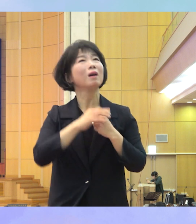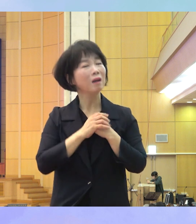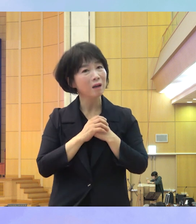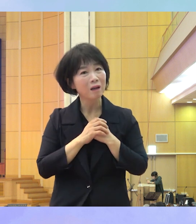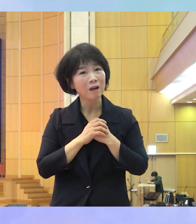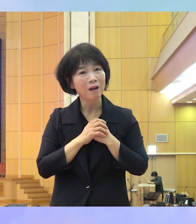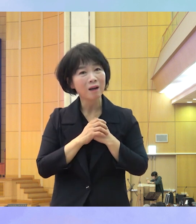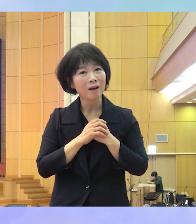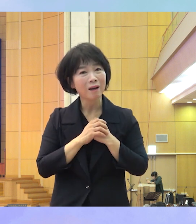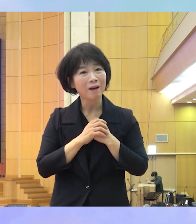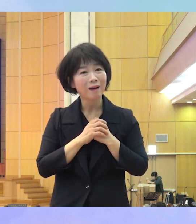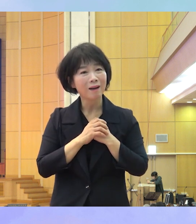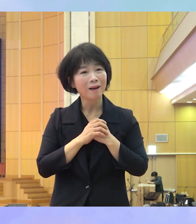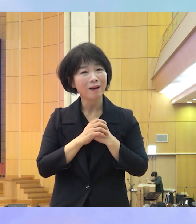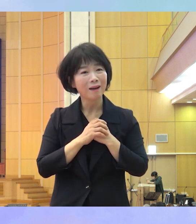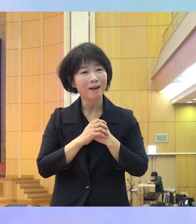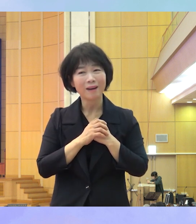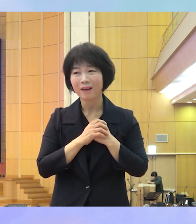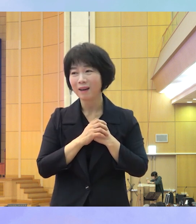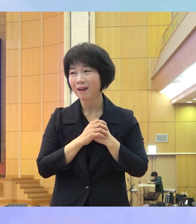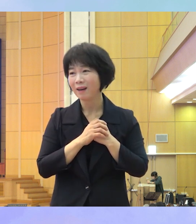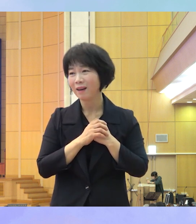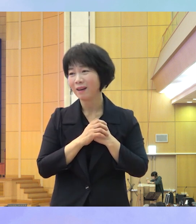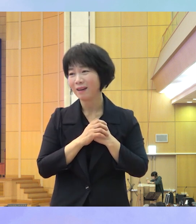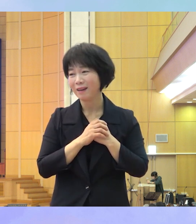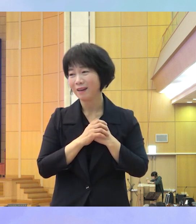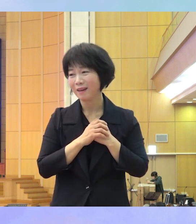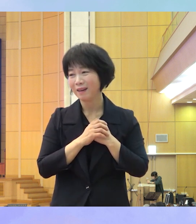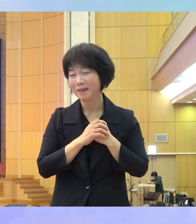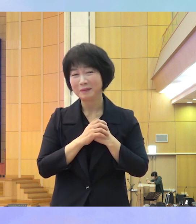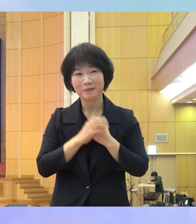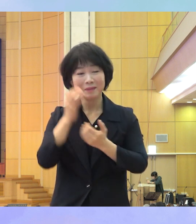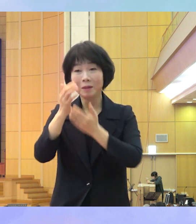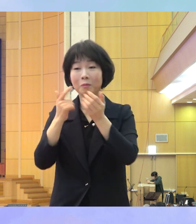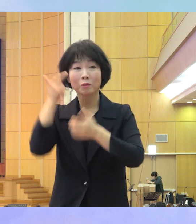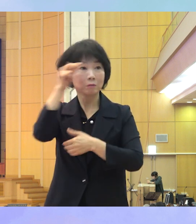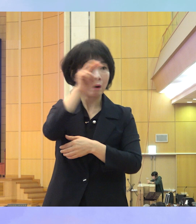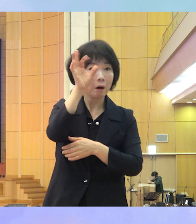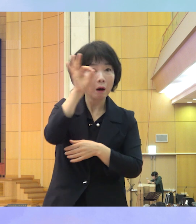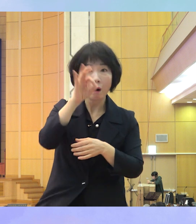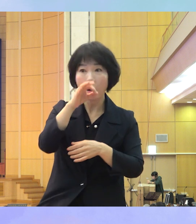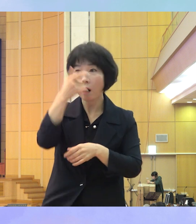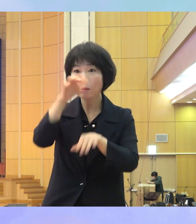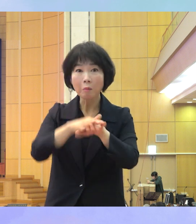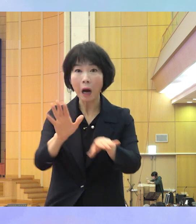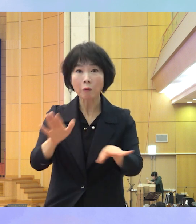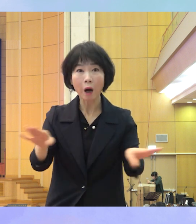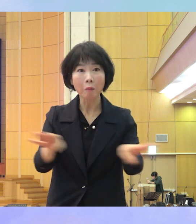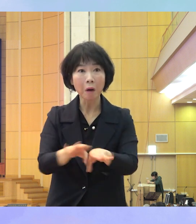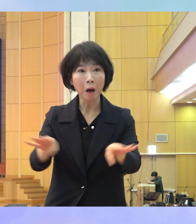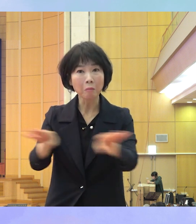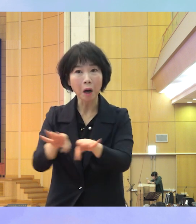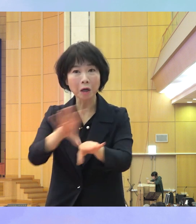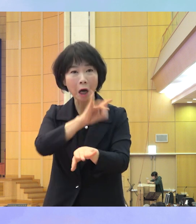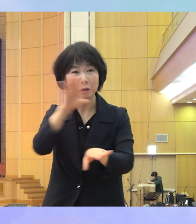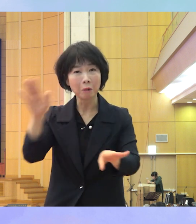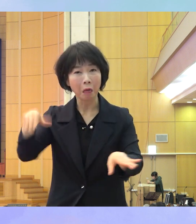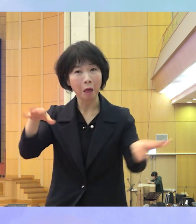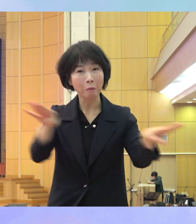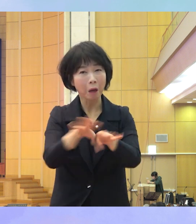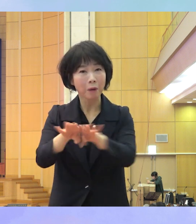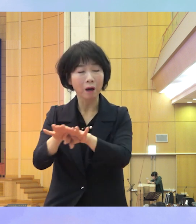한번 빼먹었더라고. 내가 보니까 없어. 안 보여. 에레미야